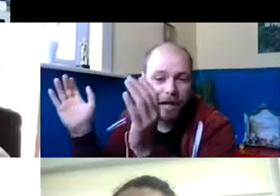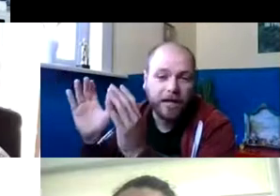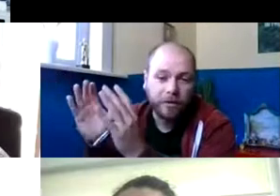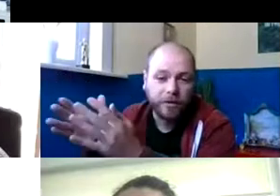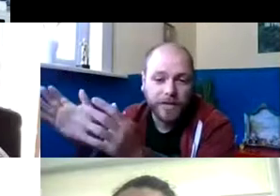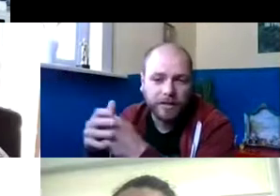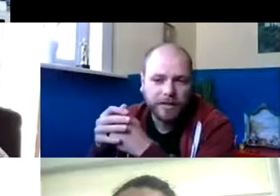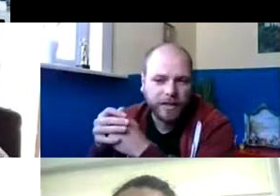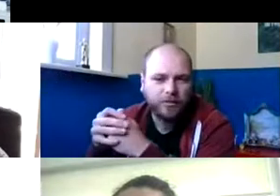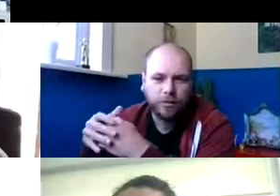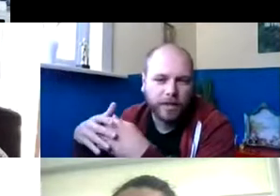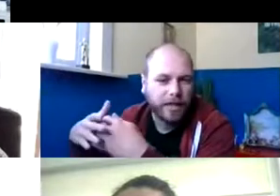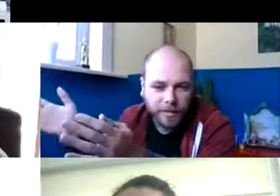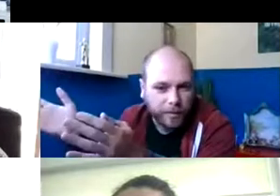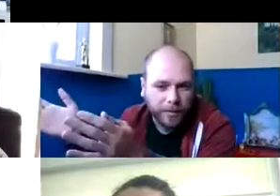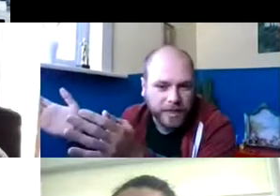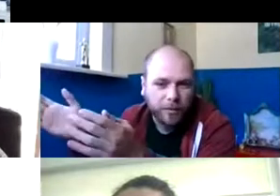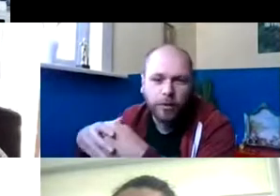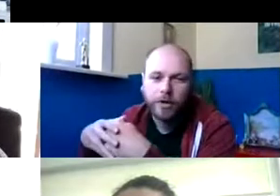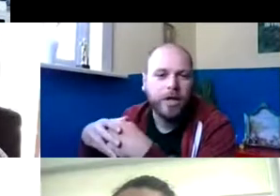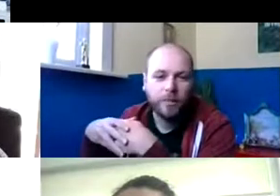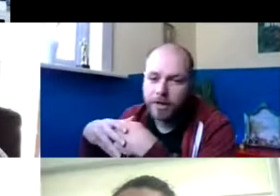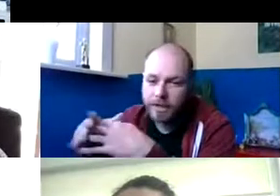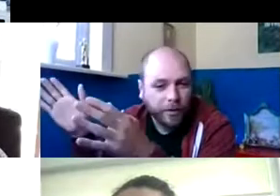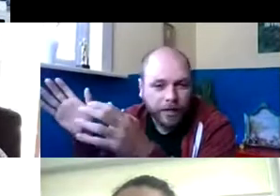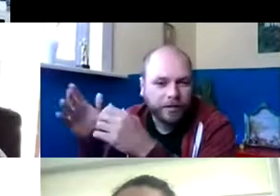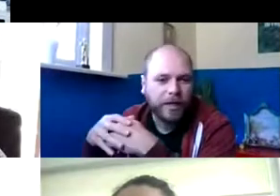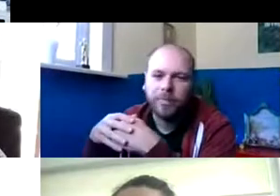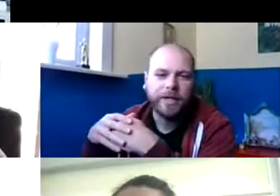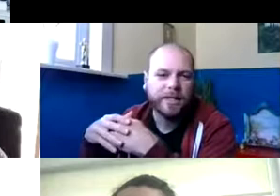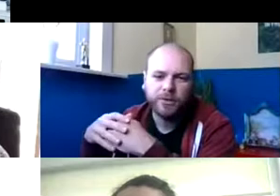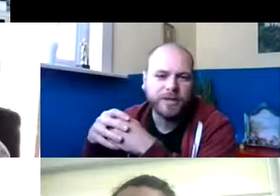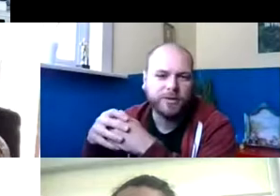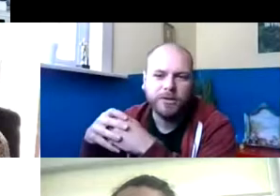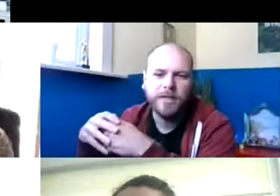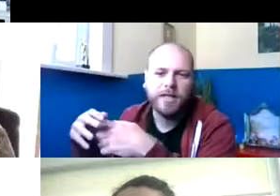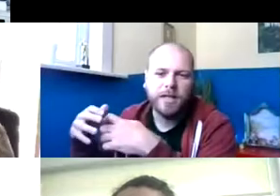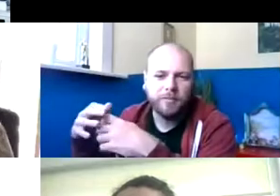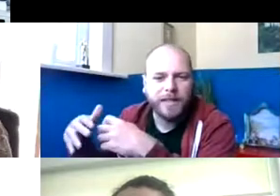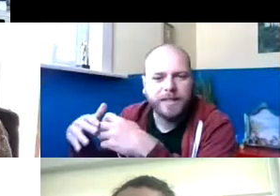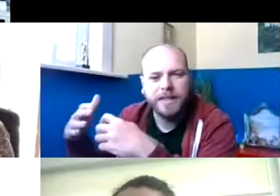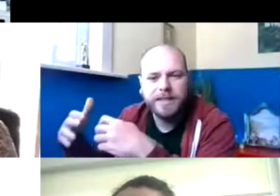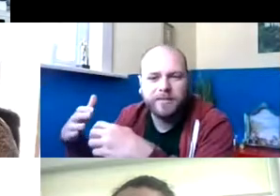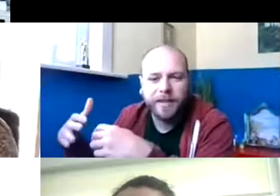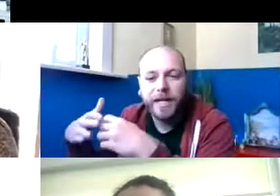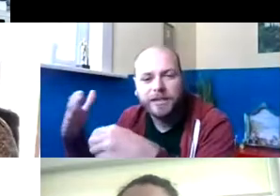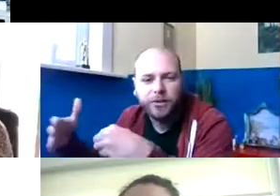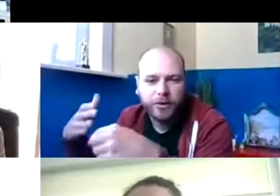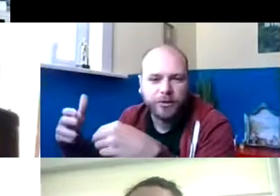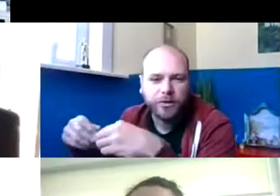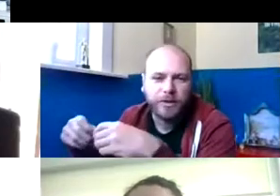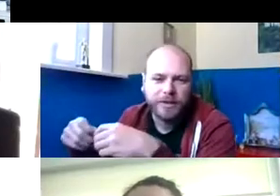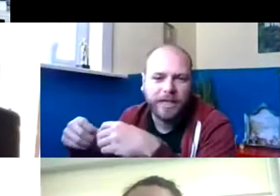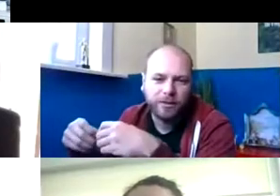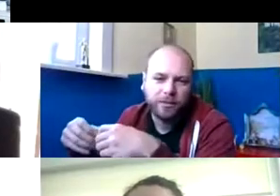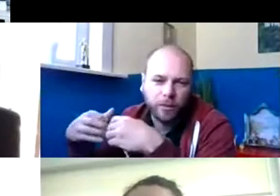mijn speelplein eigenlijk officieel als de race volmaak heel mijn speelplein samengooien. Mag ik iedere week andere inplanningen zo gaan doen. Maar dat zijn niet de veiligste